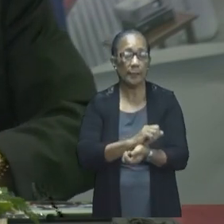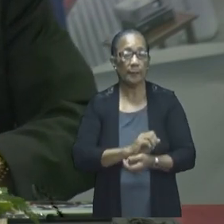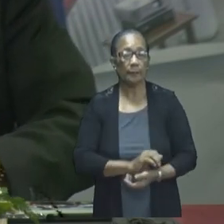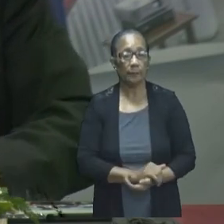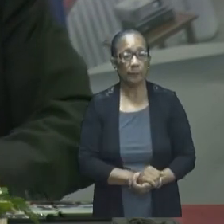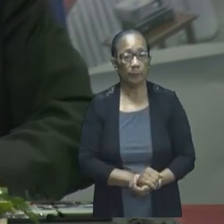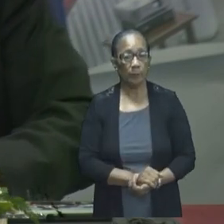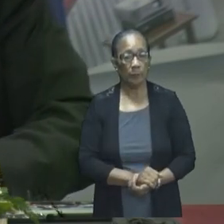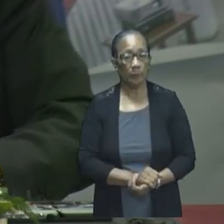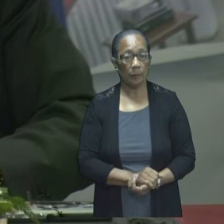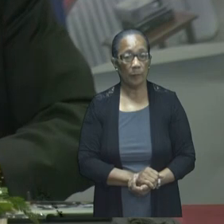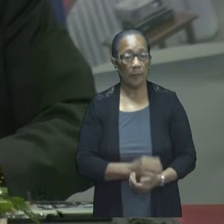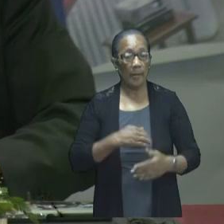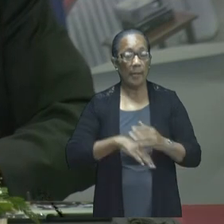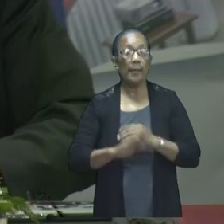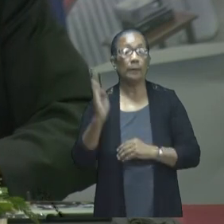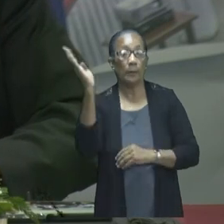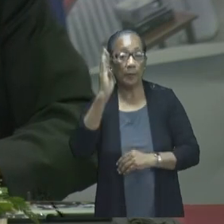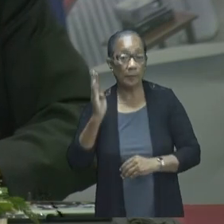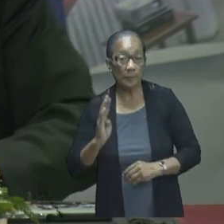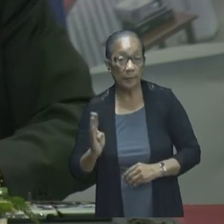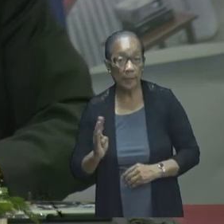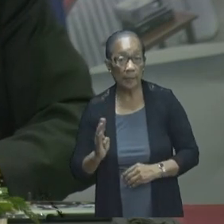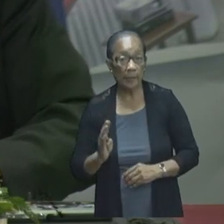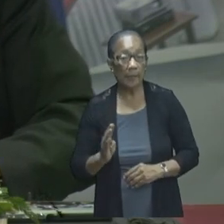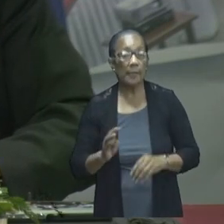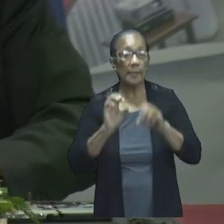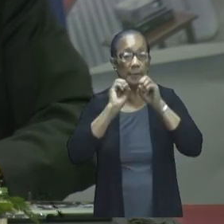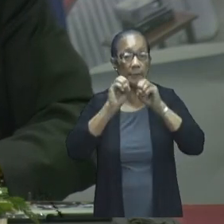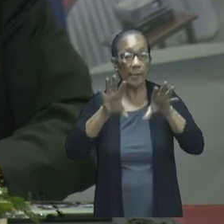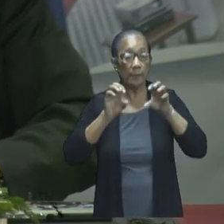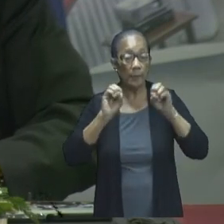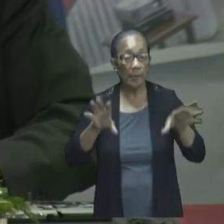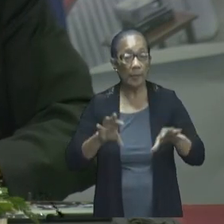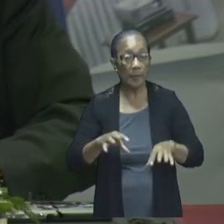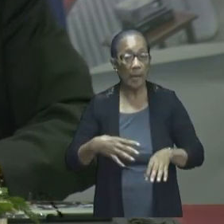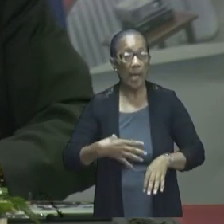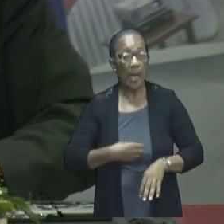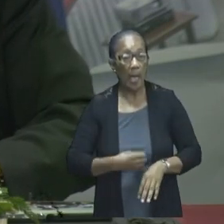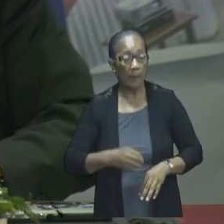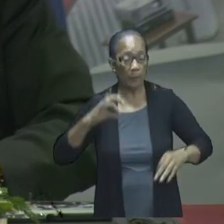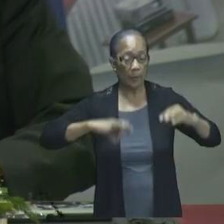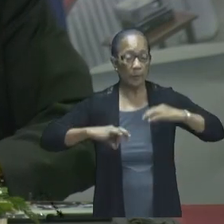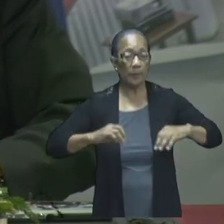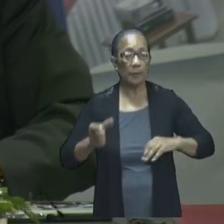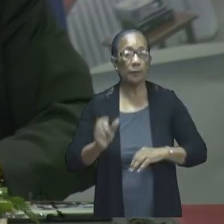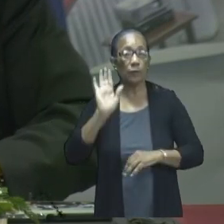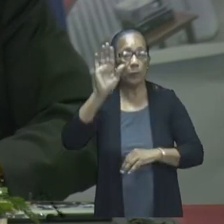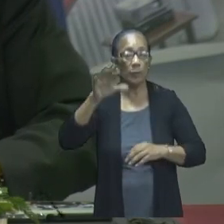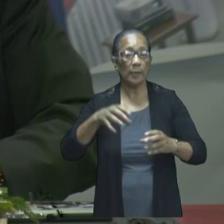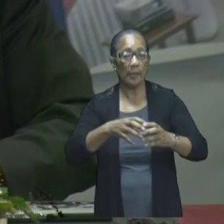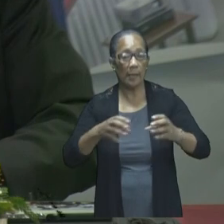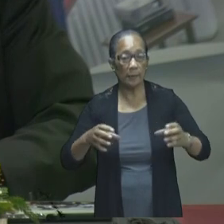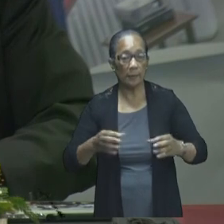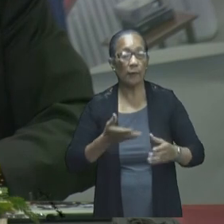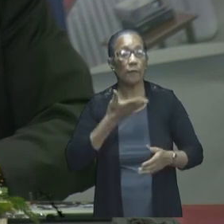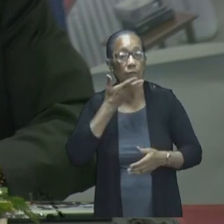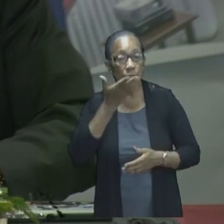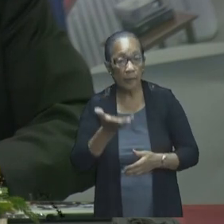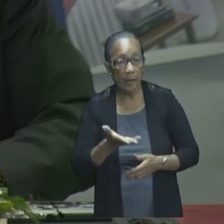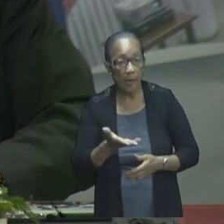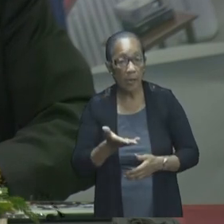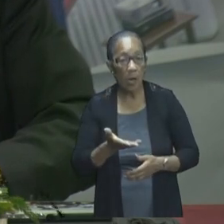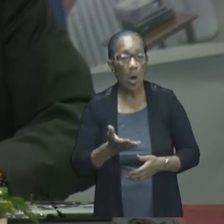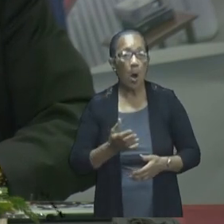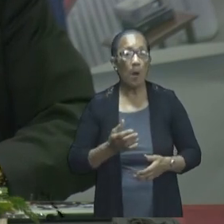in brazilië moet er een media is verschenen dat heb ik vernomen kan de minister van buitenlandse zaken paraat om alle informatie voor ons te verzamelen hier te sturen